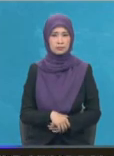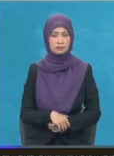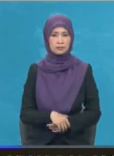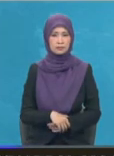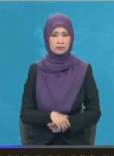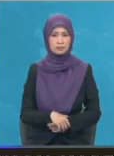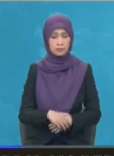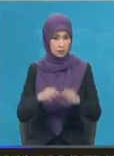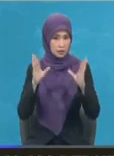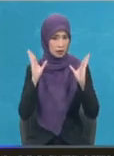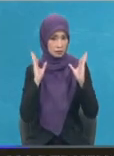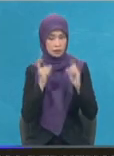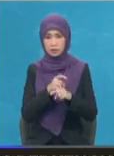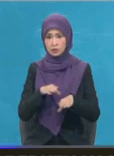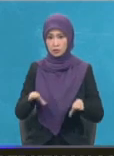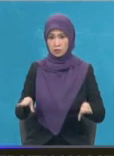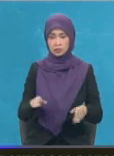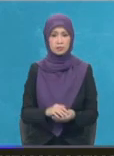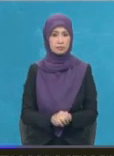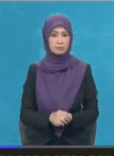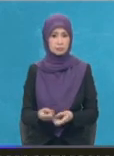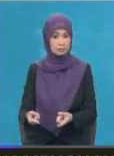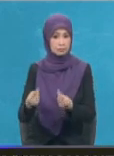negara Brunei Darussalam perdagangan